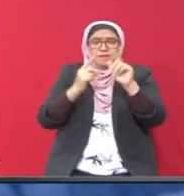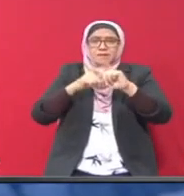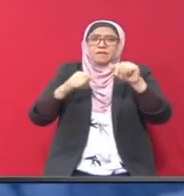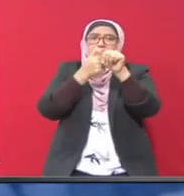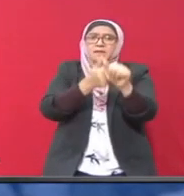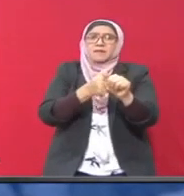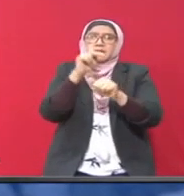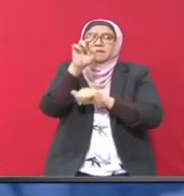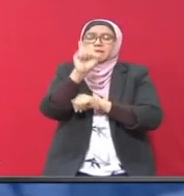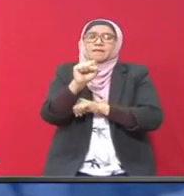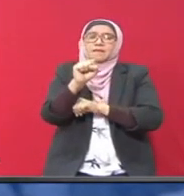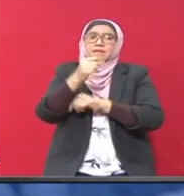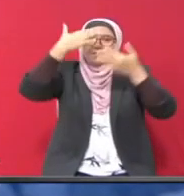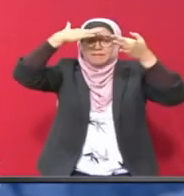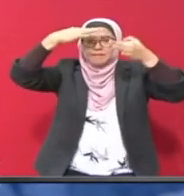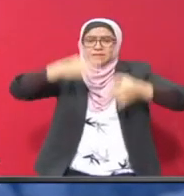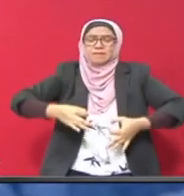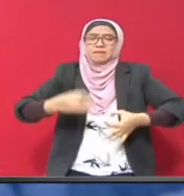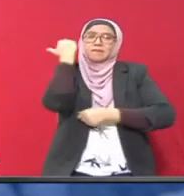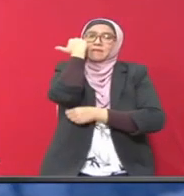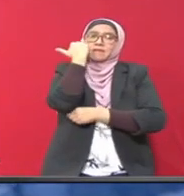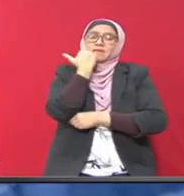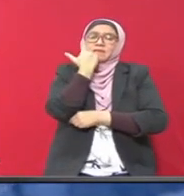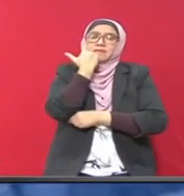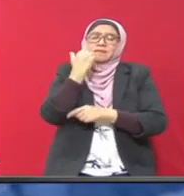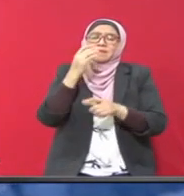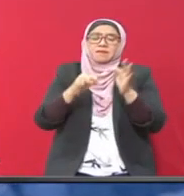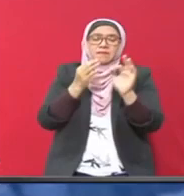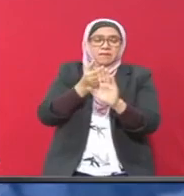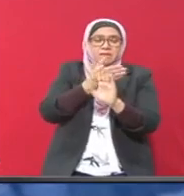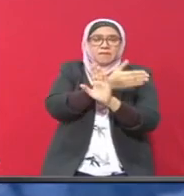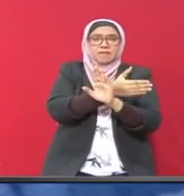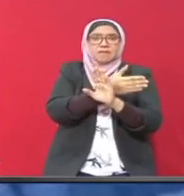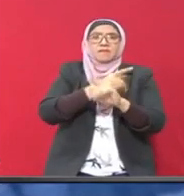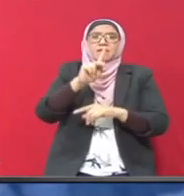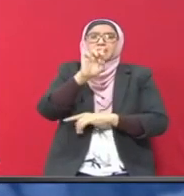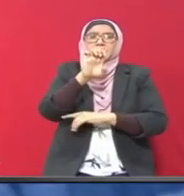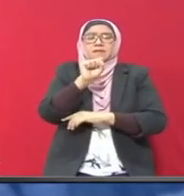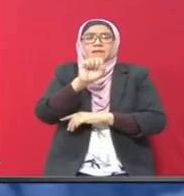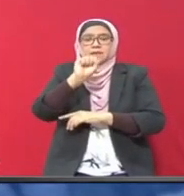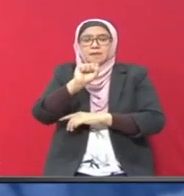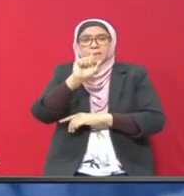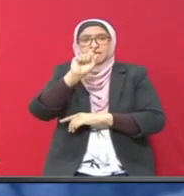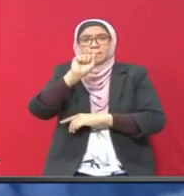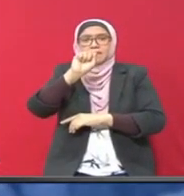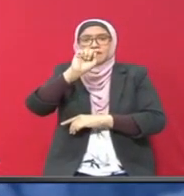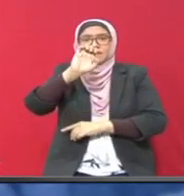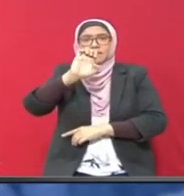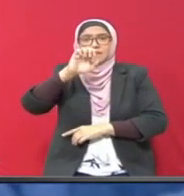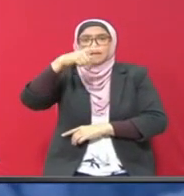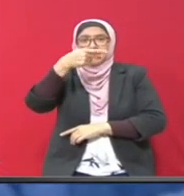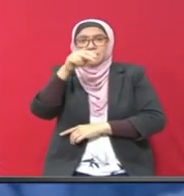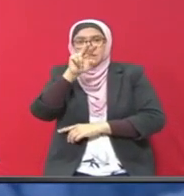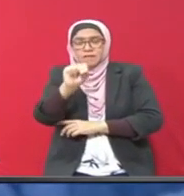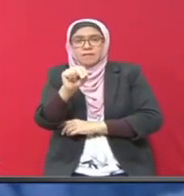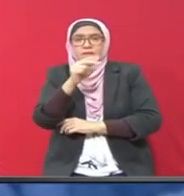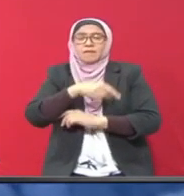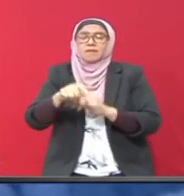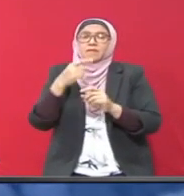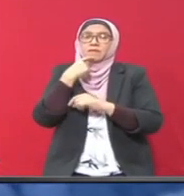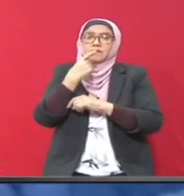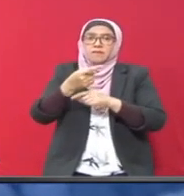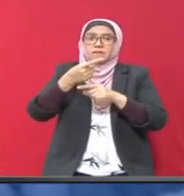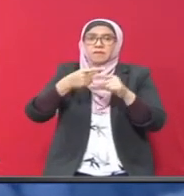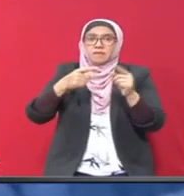diputuskan oleh Mahkamah bagai contohnya ke Stefan kalau meningkan bosses zaman Of Nation yang telah diputuskan oleh Feby